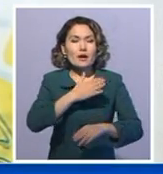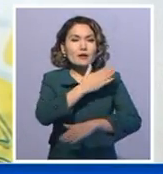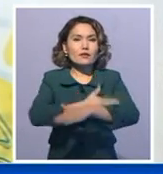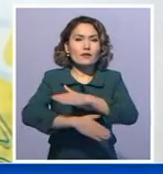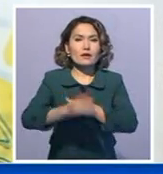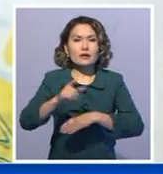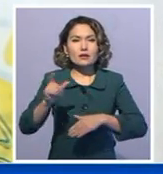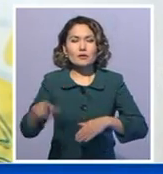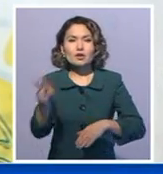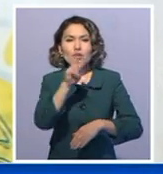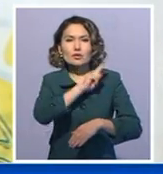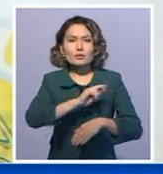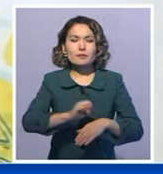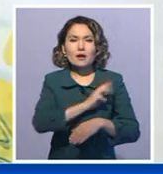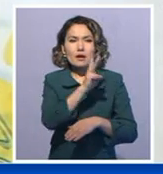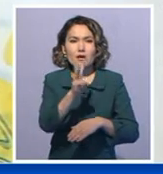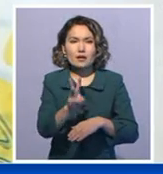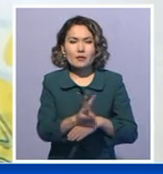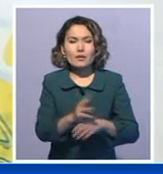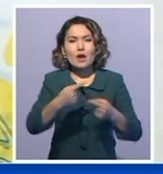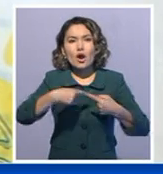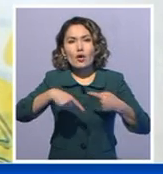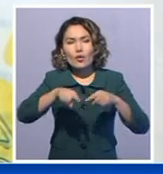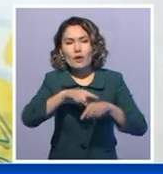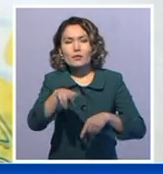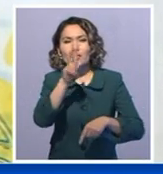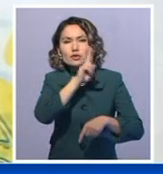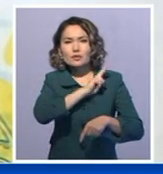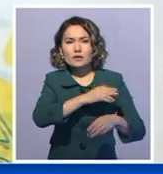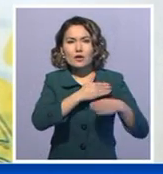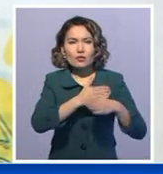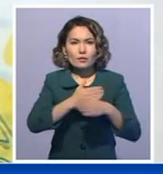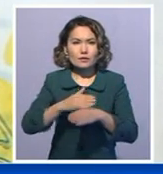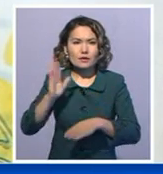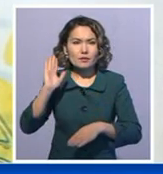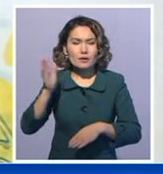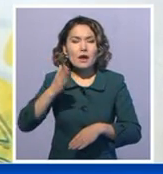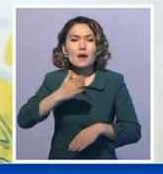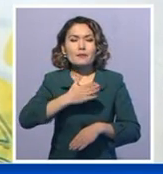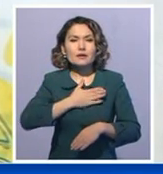жібереміз. Сосын қоғамдық жұмыстарға жібереміз, қайта даярлауға жібереміз. Бүгінгі таңда мен